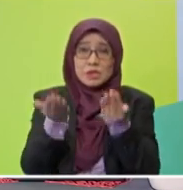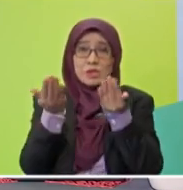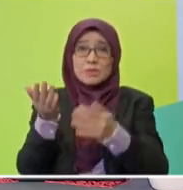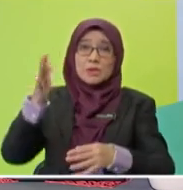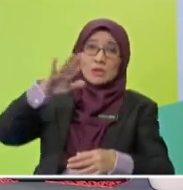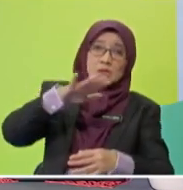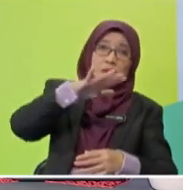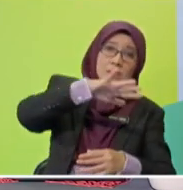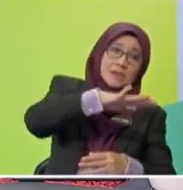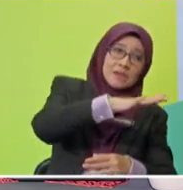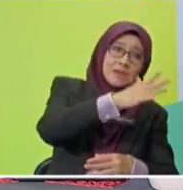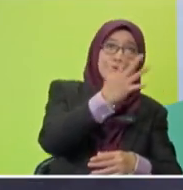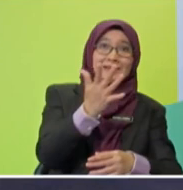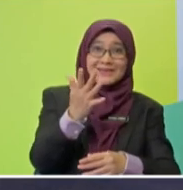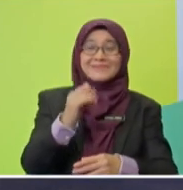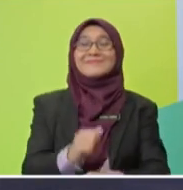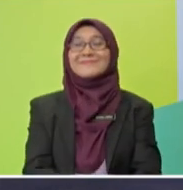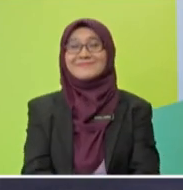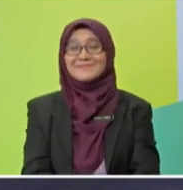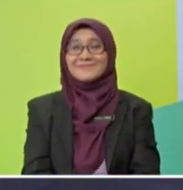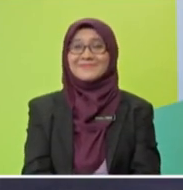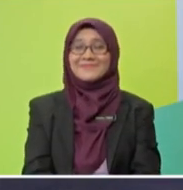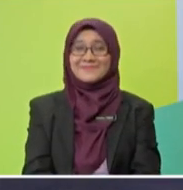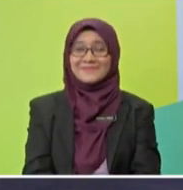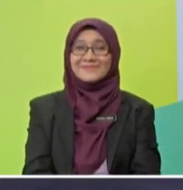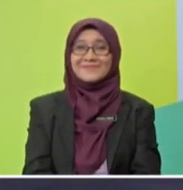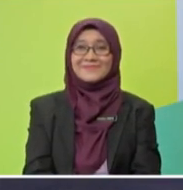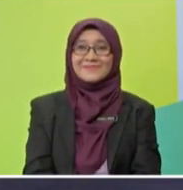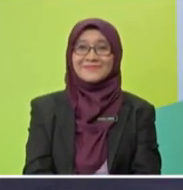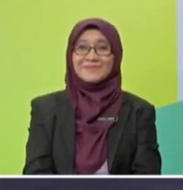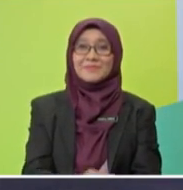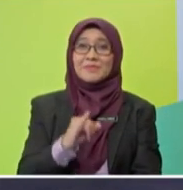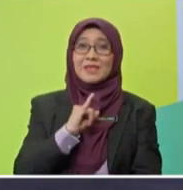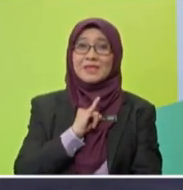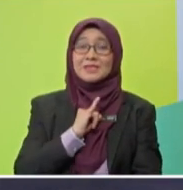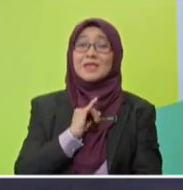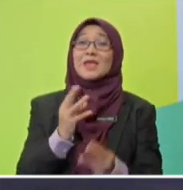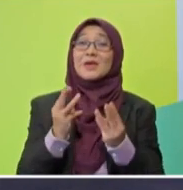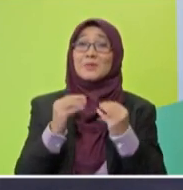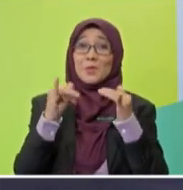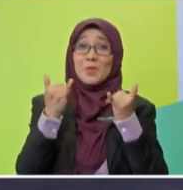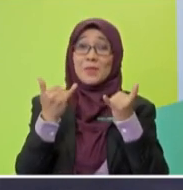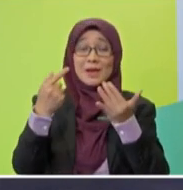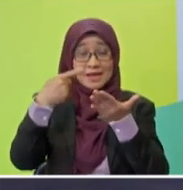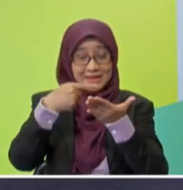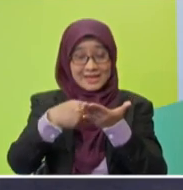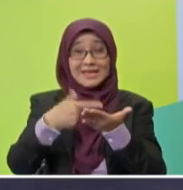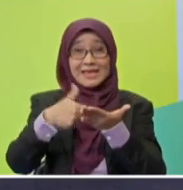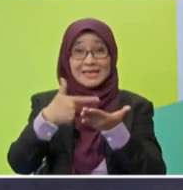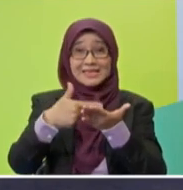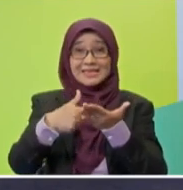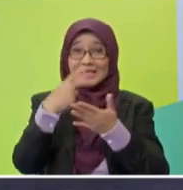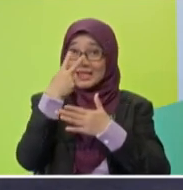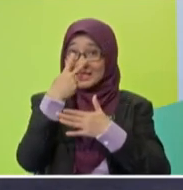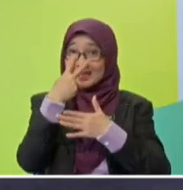agak berat Oke baik lagi dengan Kak Rinada murid-murid di rumah